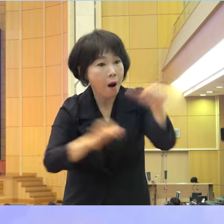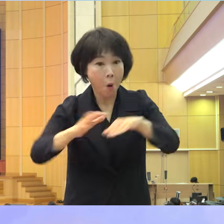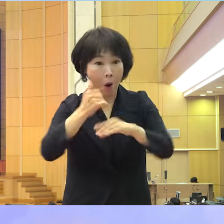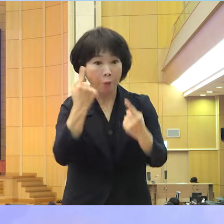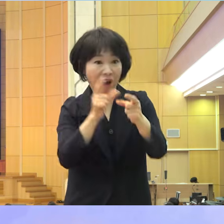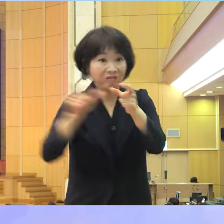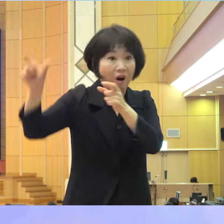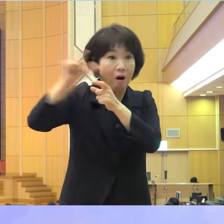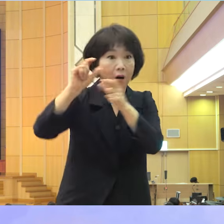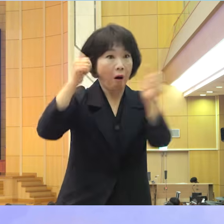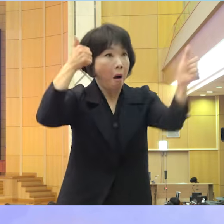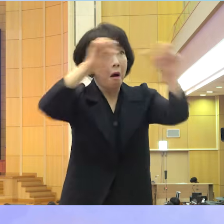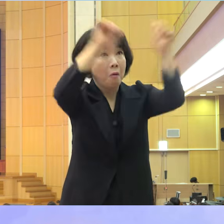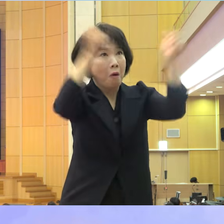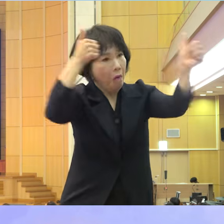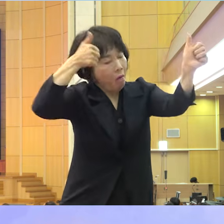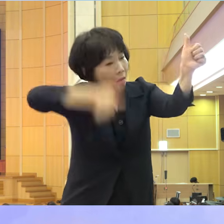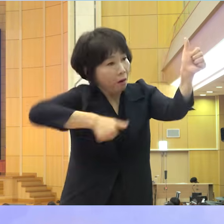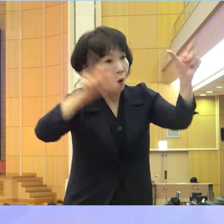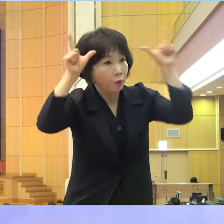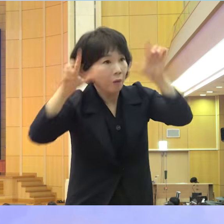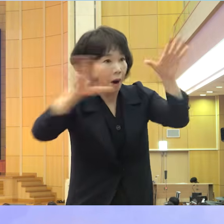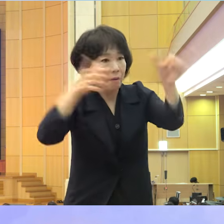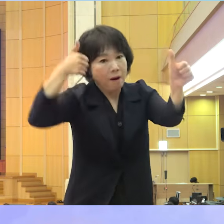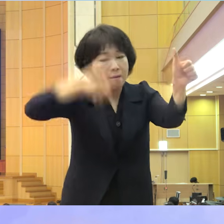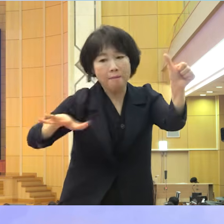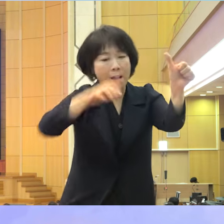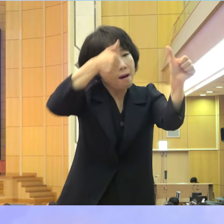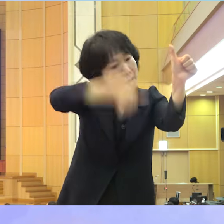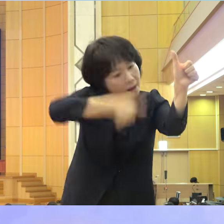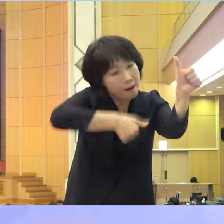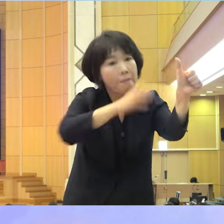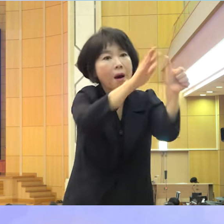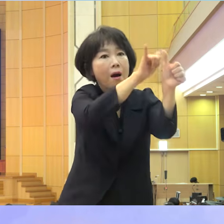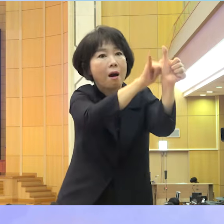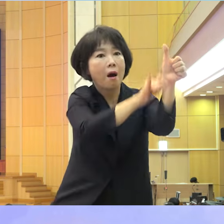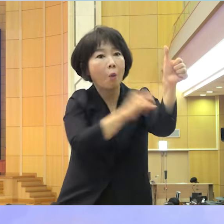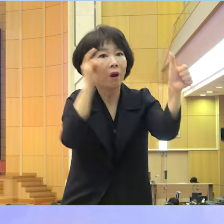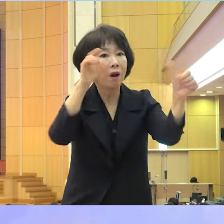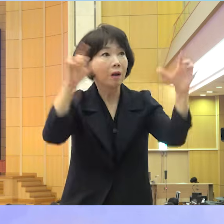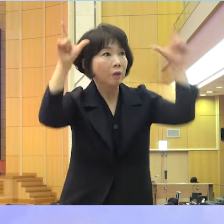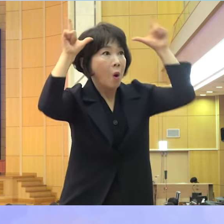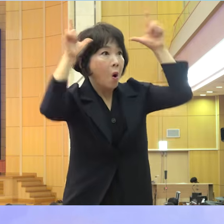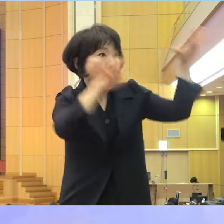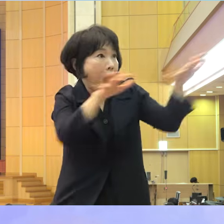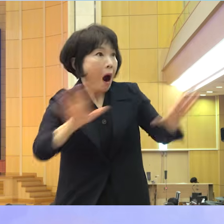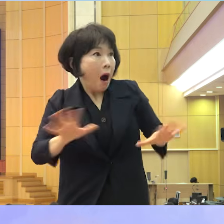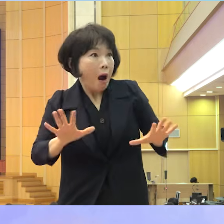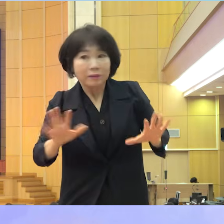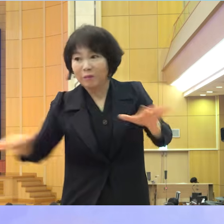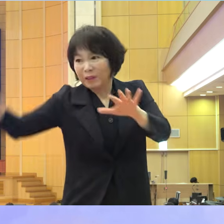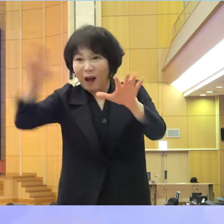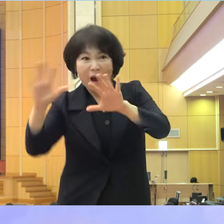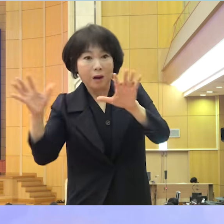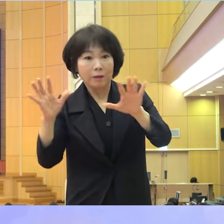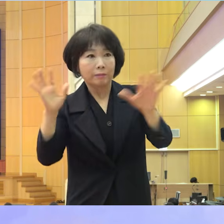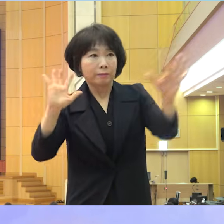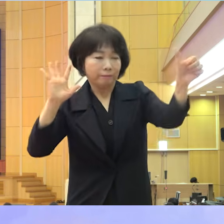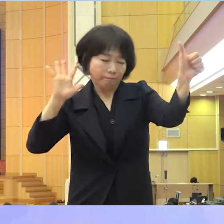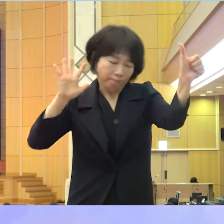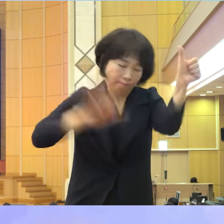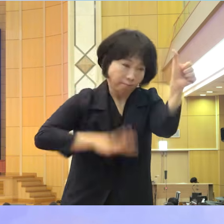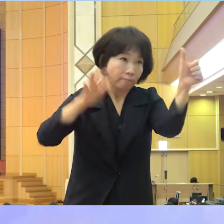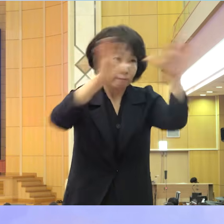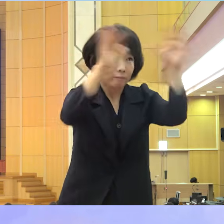왕보다도 더 사람들로 하여금 경배를 받고, 소가 지나가면 모든 사람들이 다 고개 숙이고